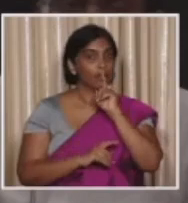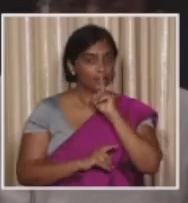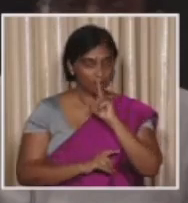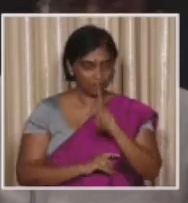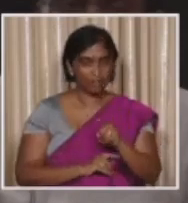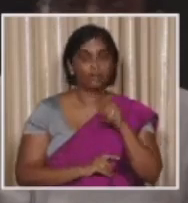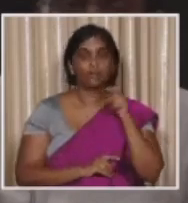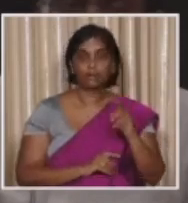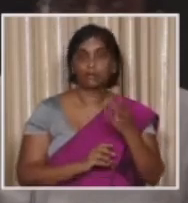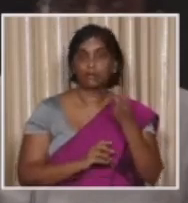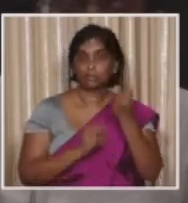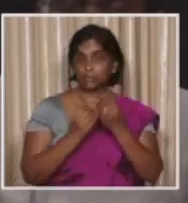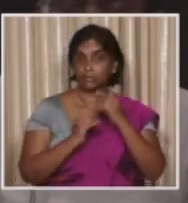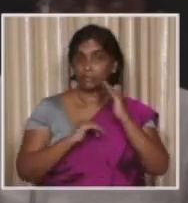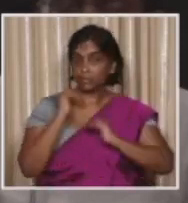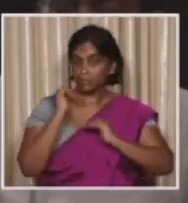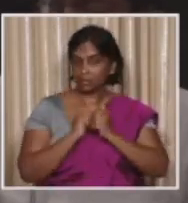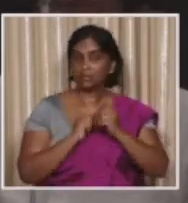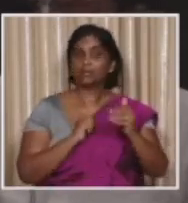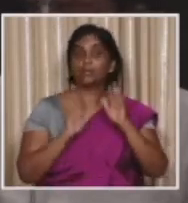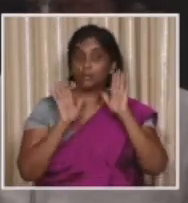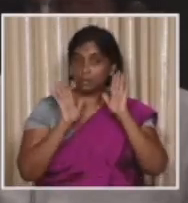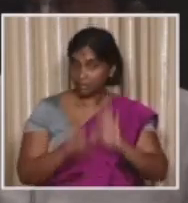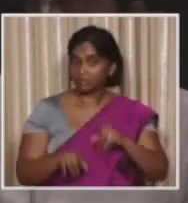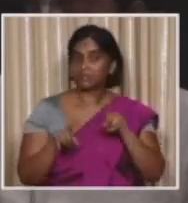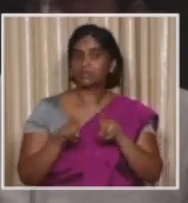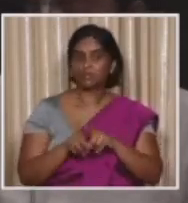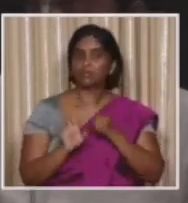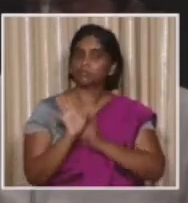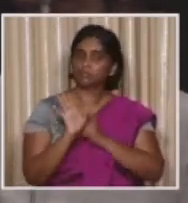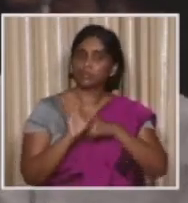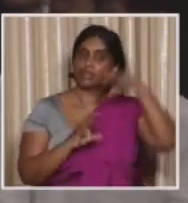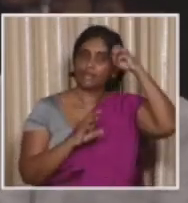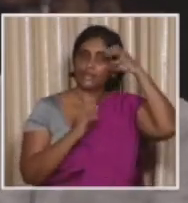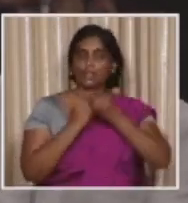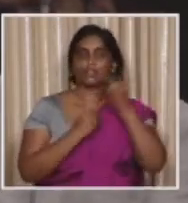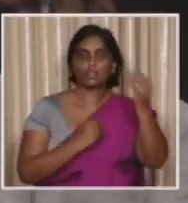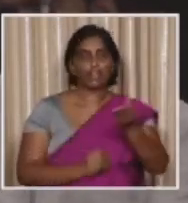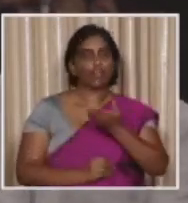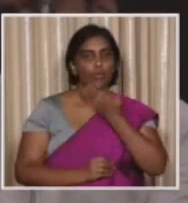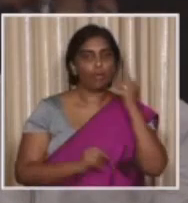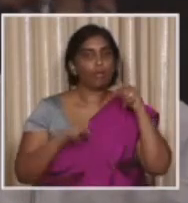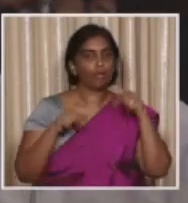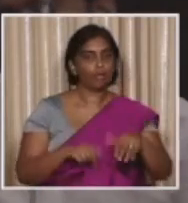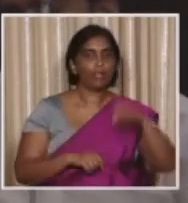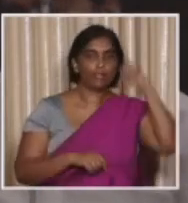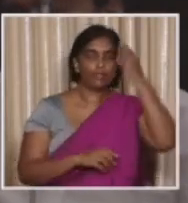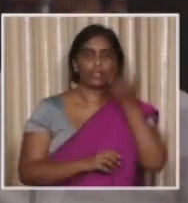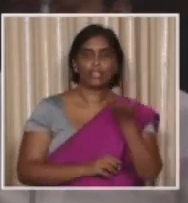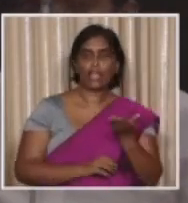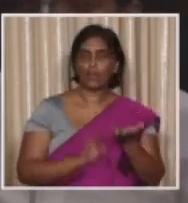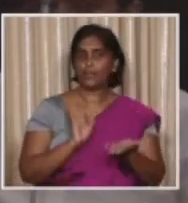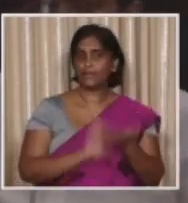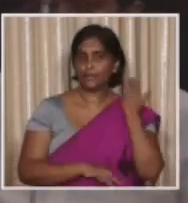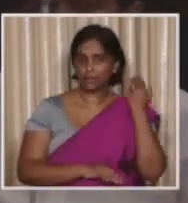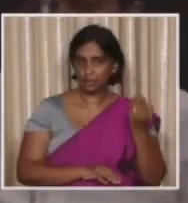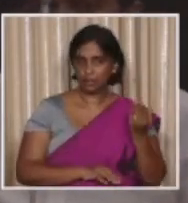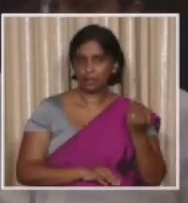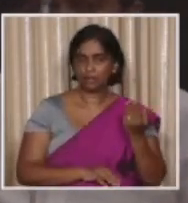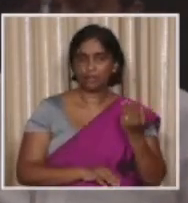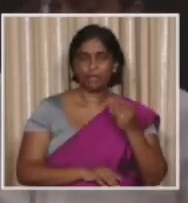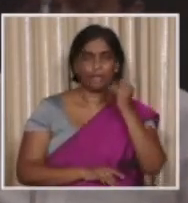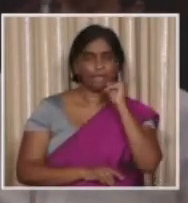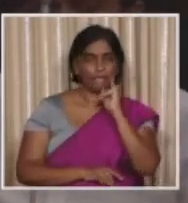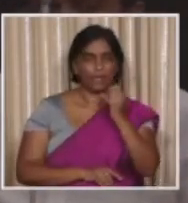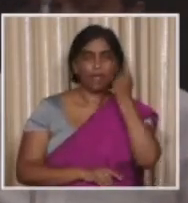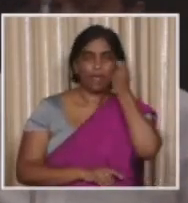කිව්වා. මේ ගාස්තු ක්‍රමවේදයට යන්න එහෙම වුණොත් එහෙම අපිට අඛණ්ඩ විදුලි දෙන්න පුළුවන් කියලා. දැන් අද විදුලි ඉල්ලුම වැඩි වෙලා තියෙනවා. වැරදි